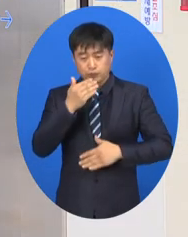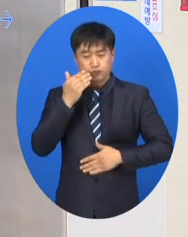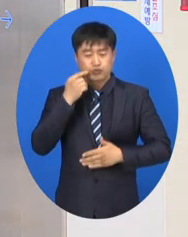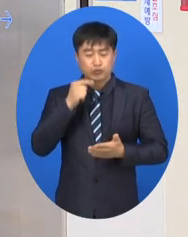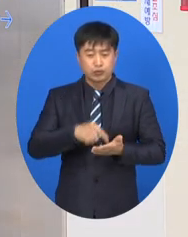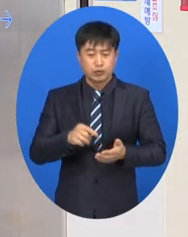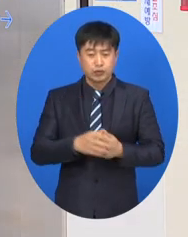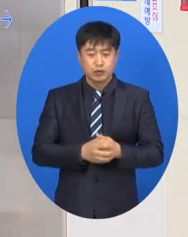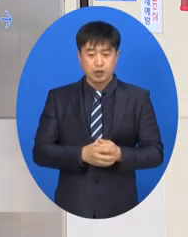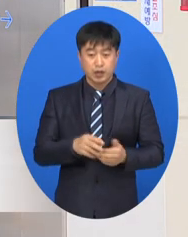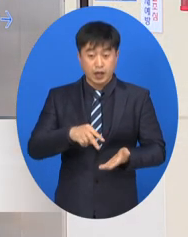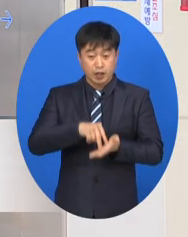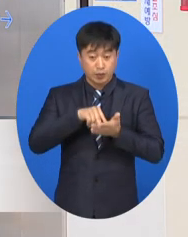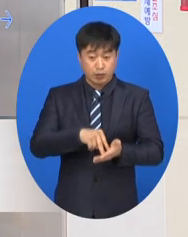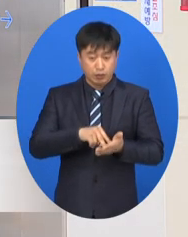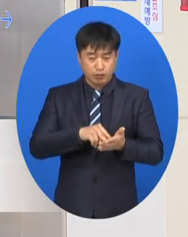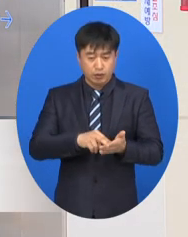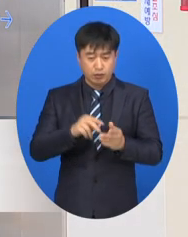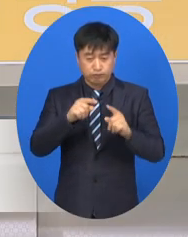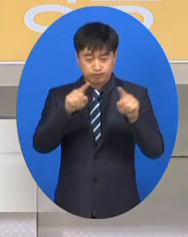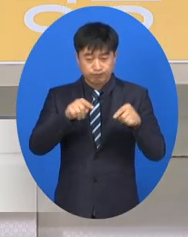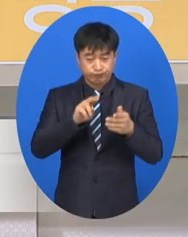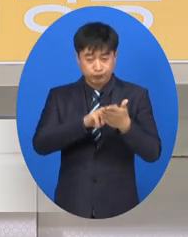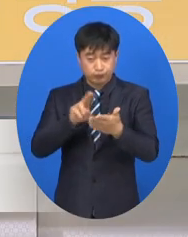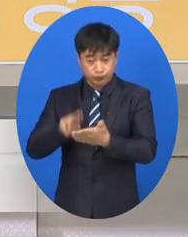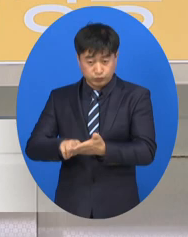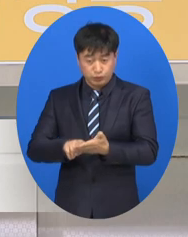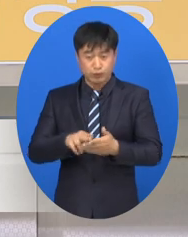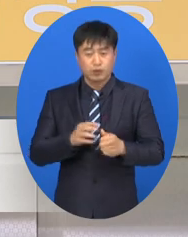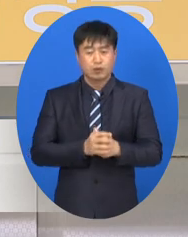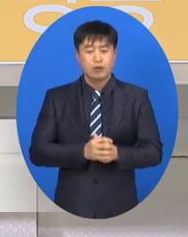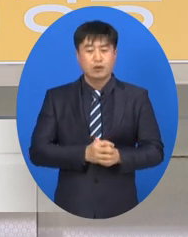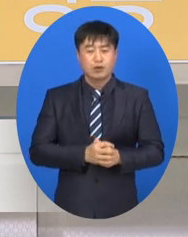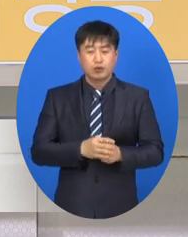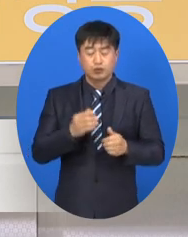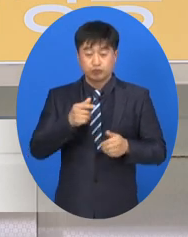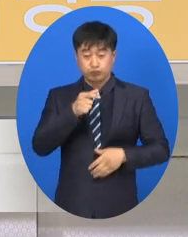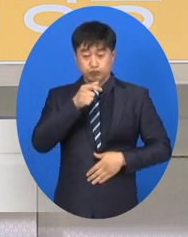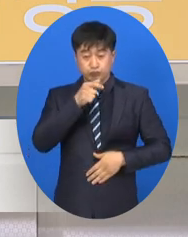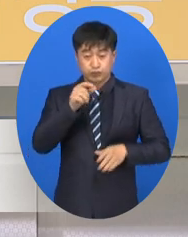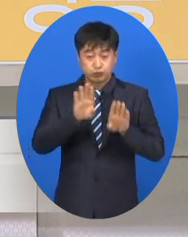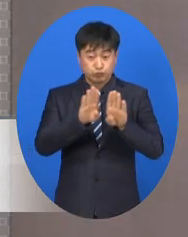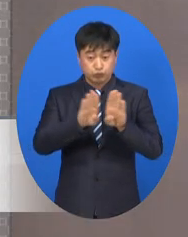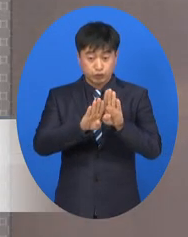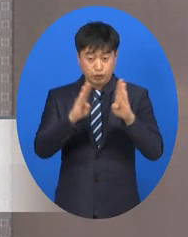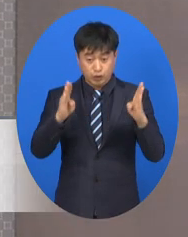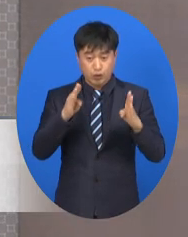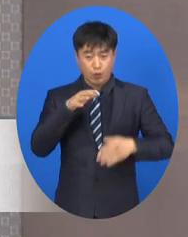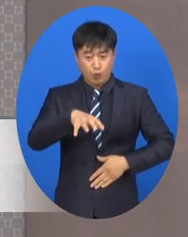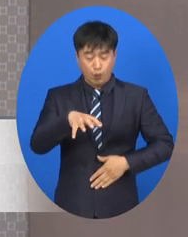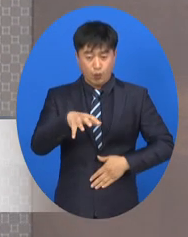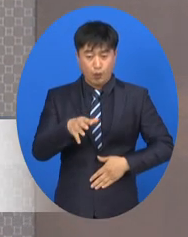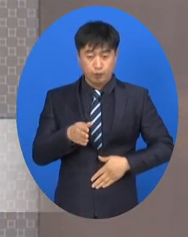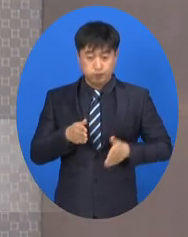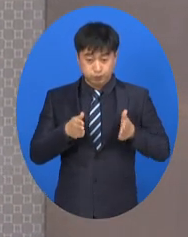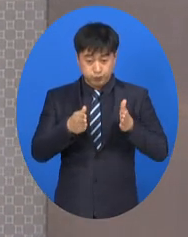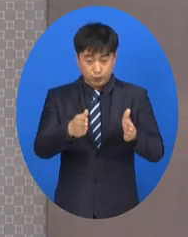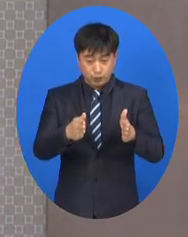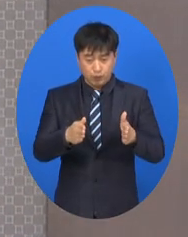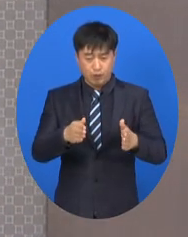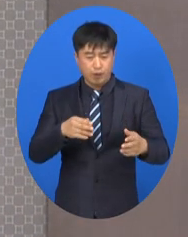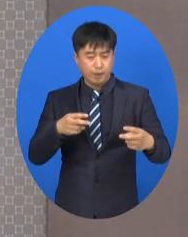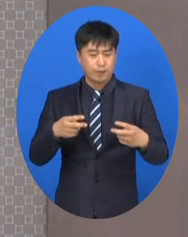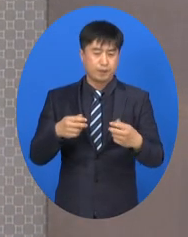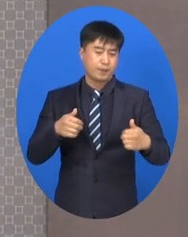엘리베이터엔 스티커를 부착해 한눈에 각 층을 인지할 수 있도록 하고 문이 열리는 방향을 표시해 타고 내릴 때 발생할 수 있는 충돌